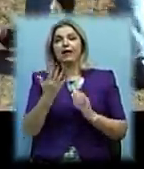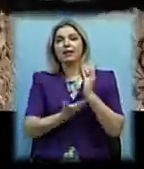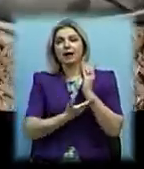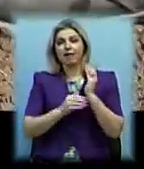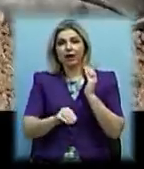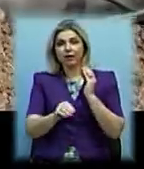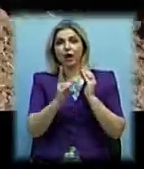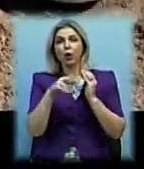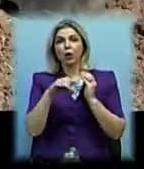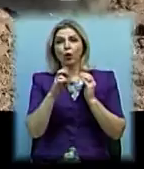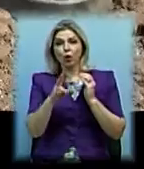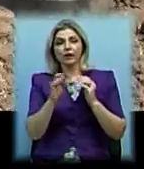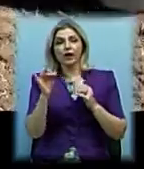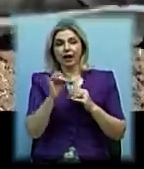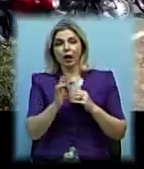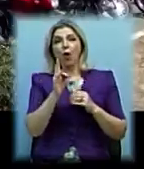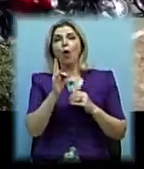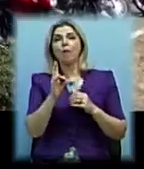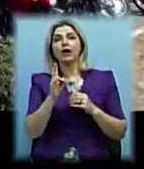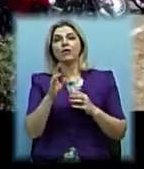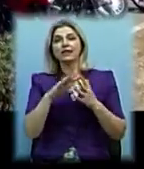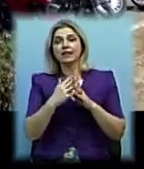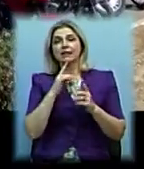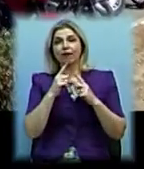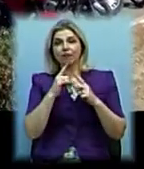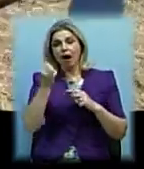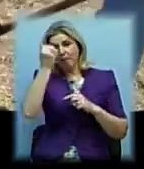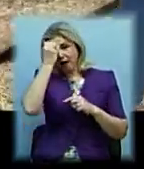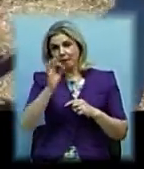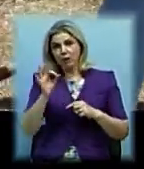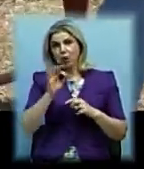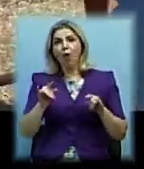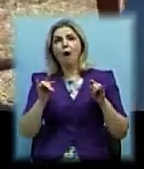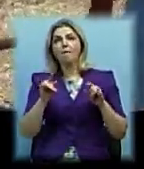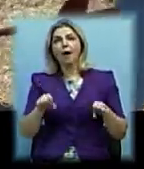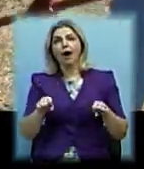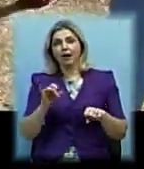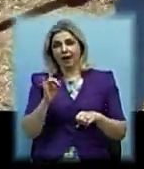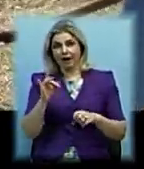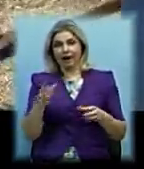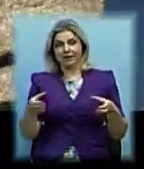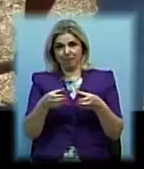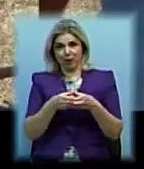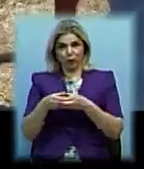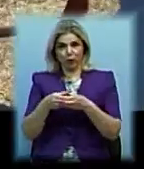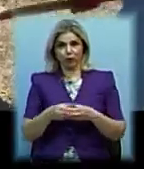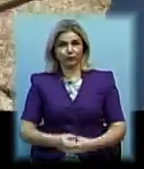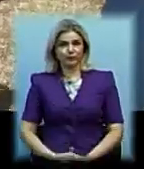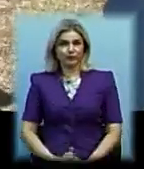біля Свято-Троїцької церкви та Коблівської сільської ради в пам'ять про байкерську спільноту.